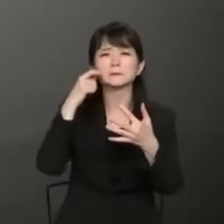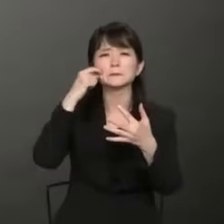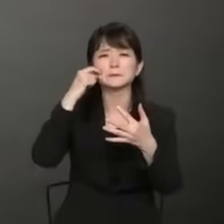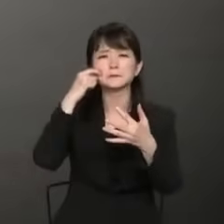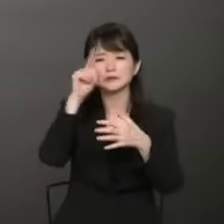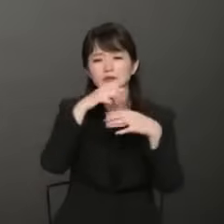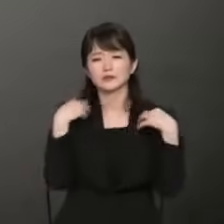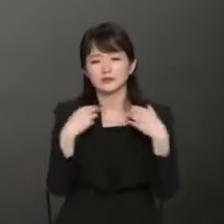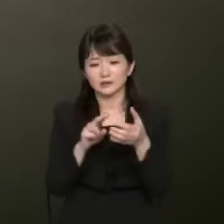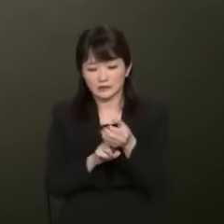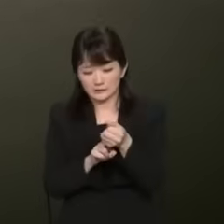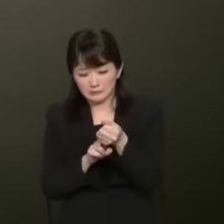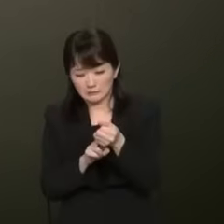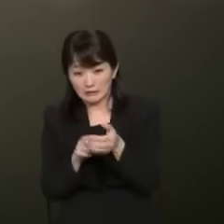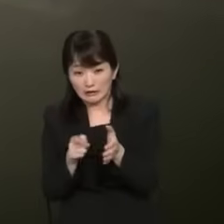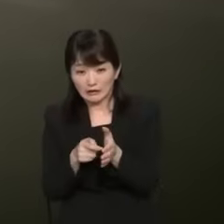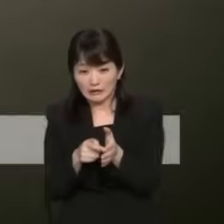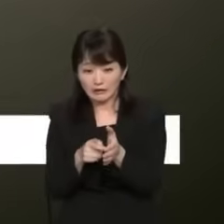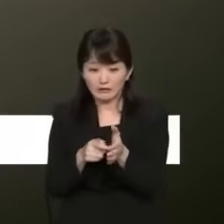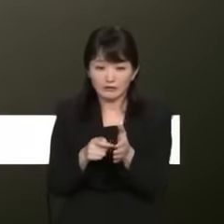숨기기 급급했고.